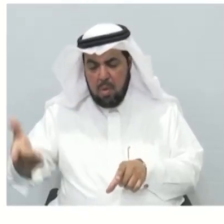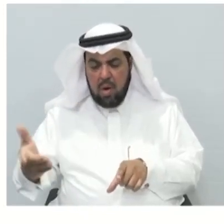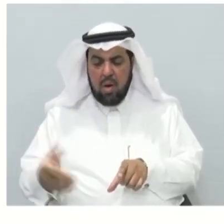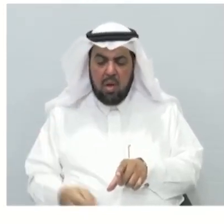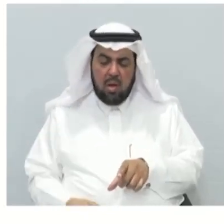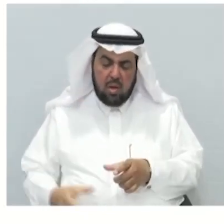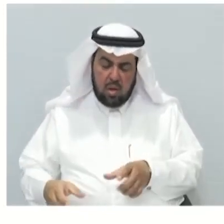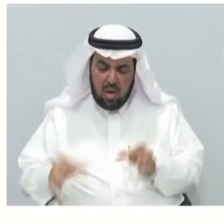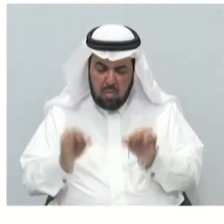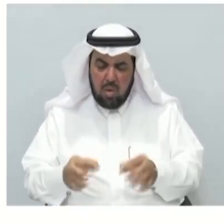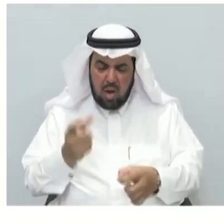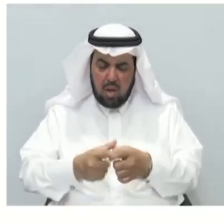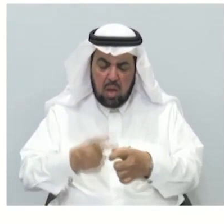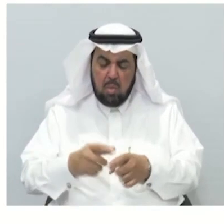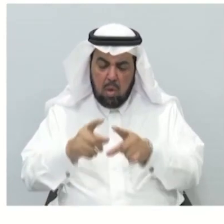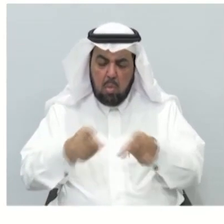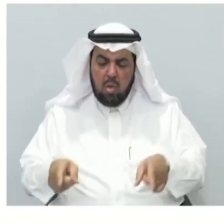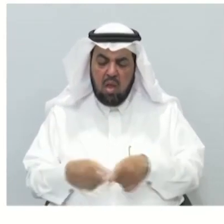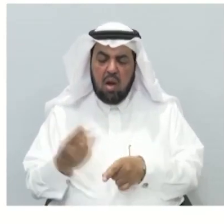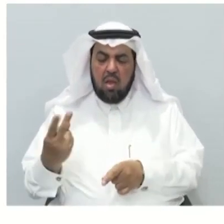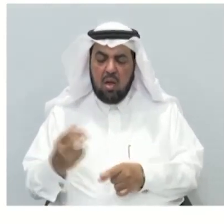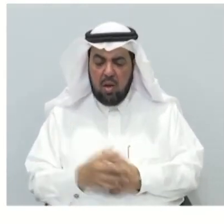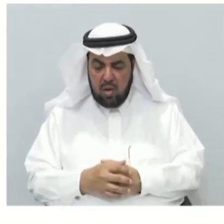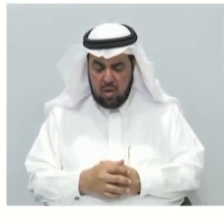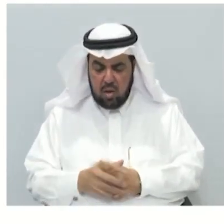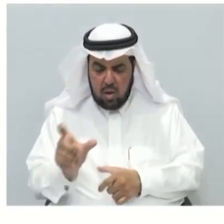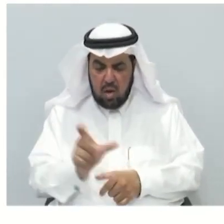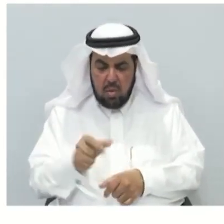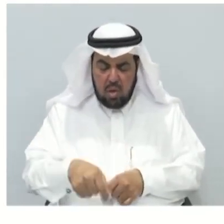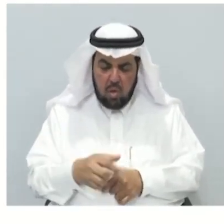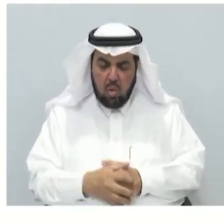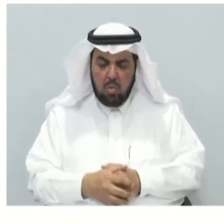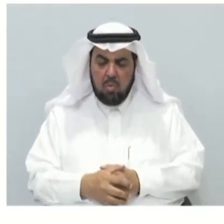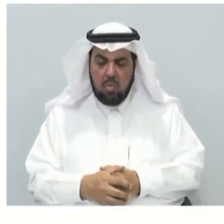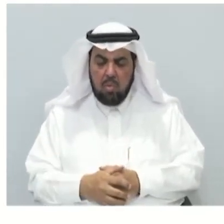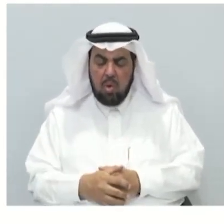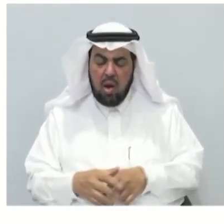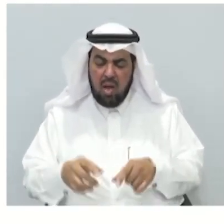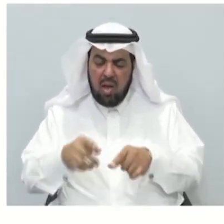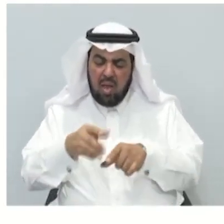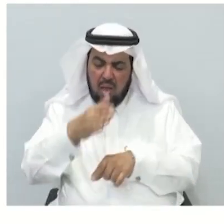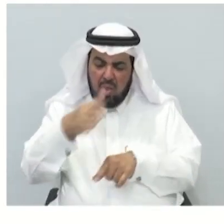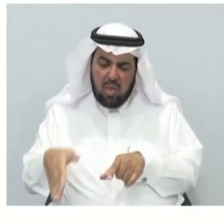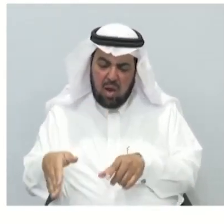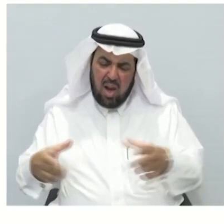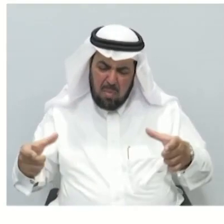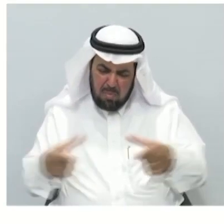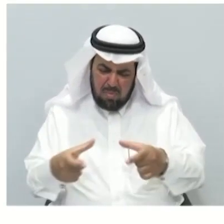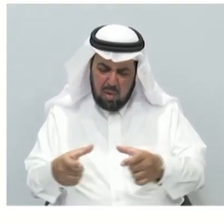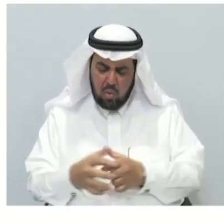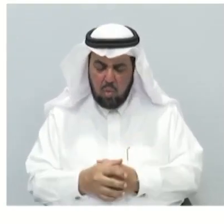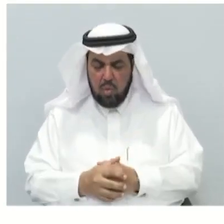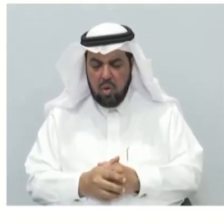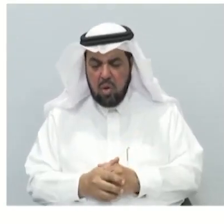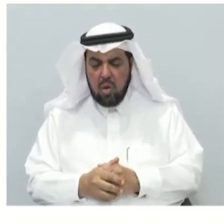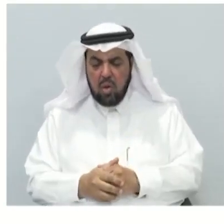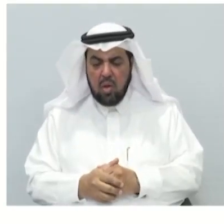لاثبات تطابق مثلثين مفرداتي لهذا اليوم ان شاء الله الظلع المحصور طبعا بالانجليزي انكلودد